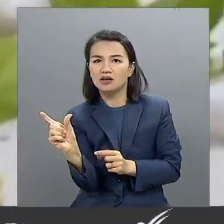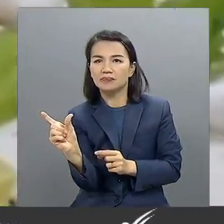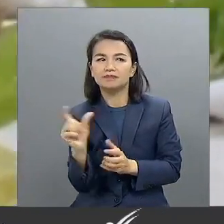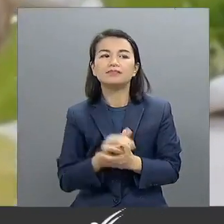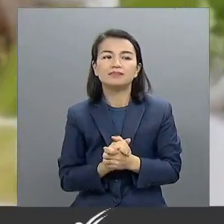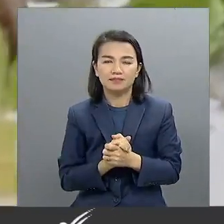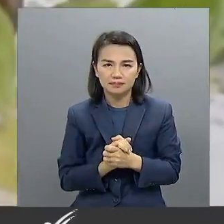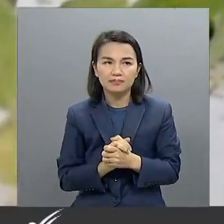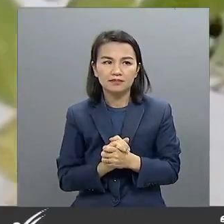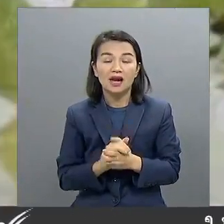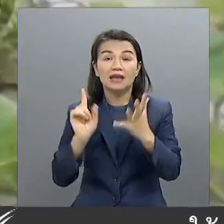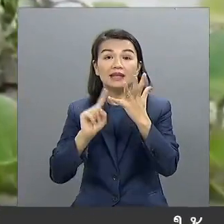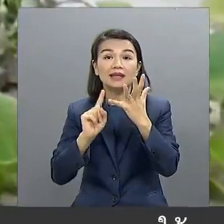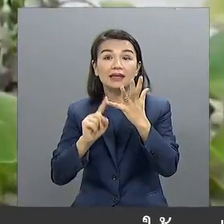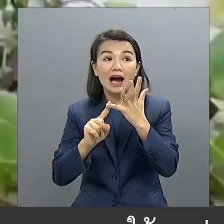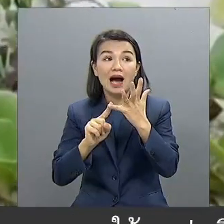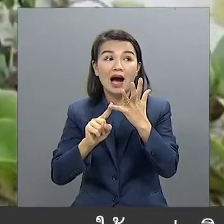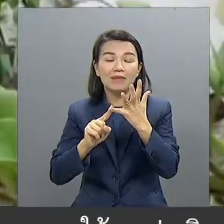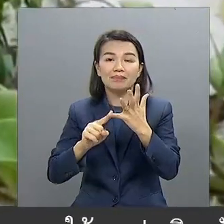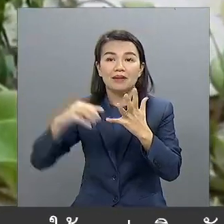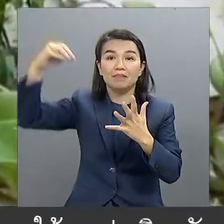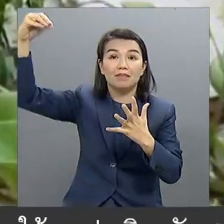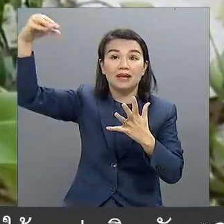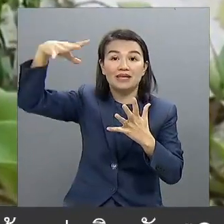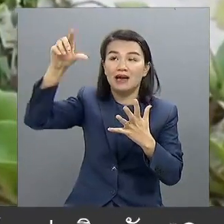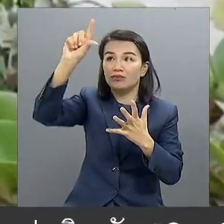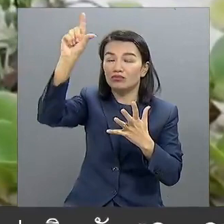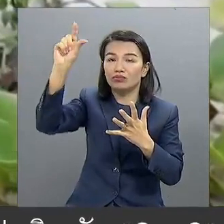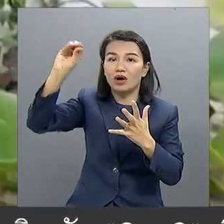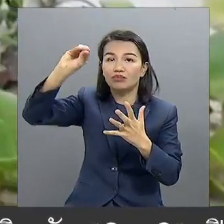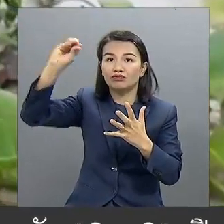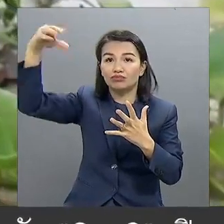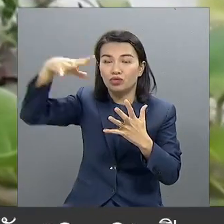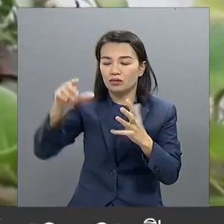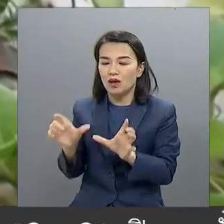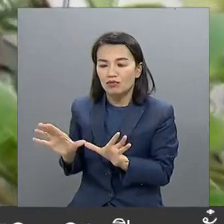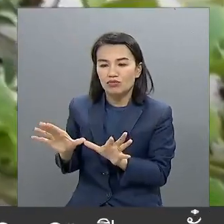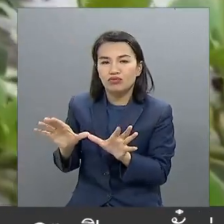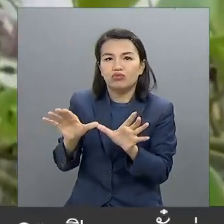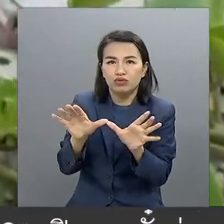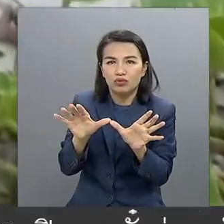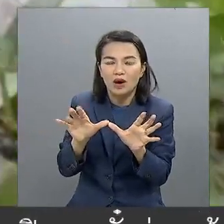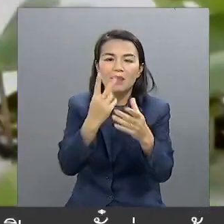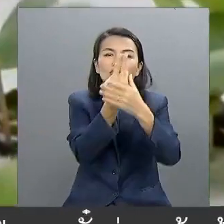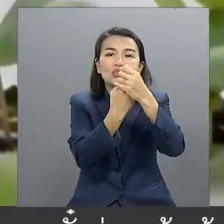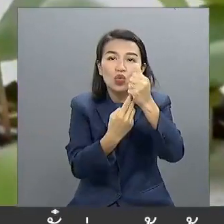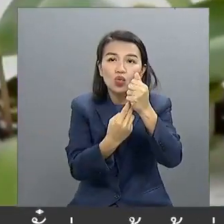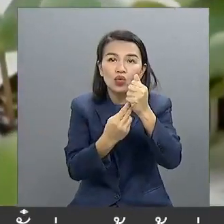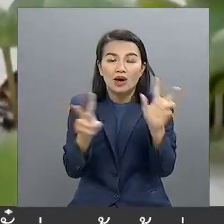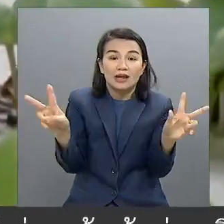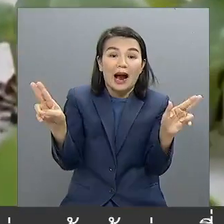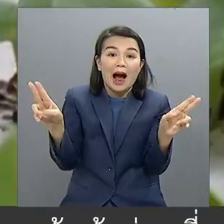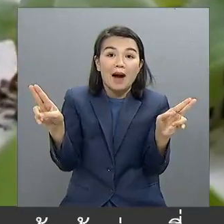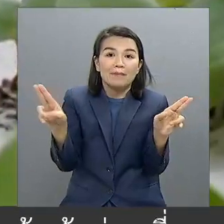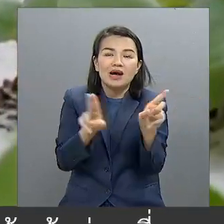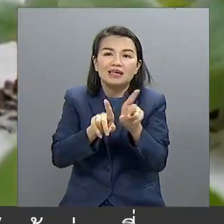้วก็ห้าครั เมอพระจนธเต็ดวงถึงช่วประสมพัธปุกไ่ จะออกมารอดแงจจบคู่กันพร้อมใช้ก้าม คู่หนาสีกันจนเกิเสีงเจ